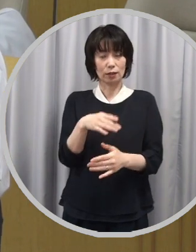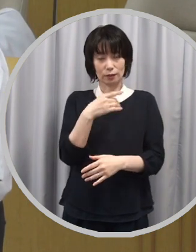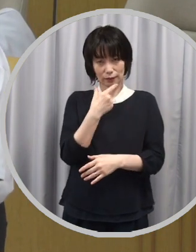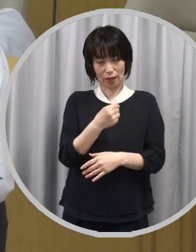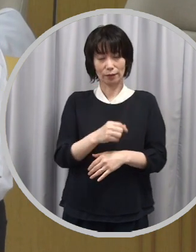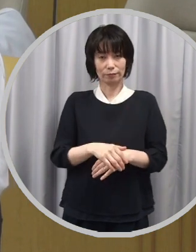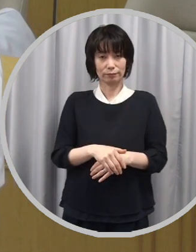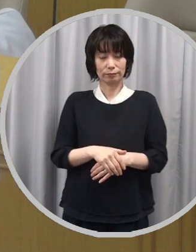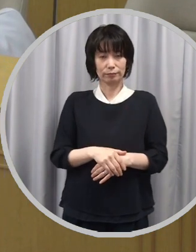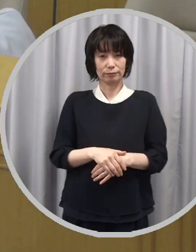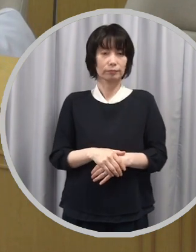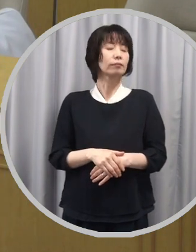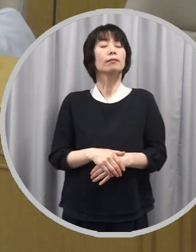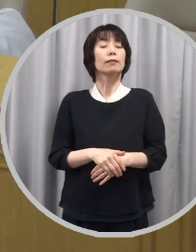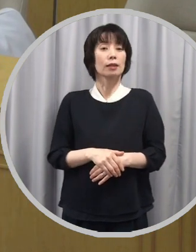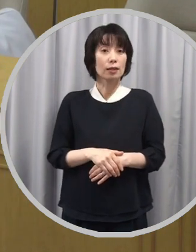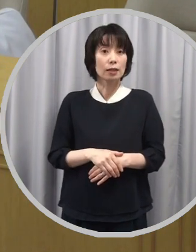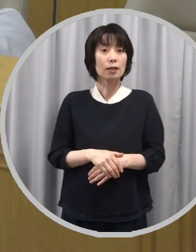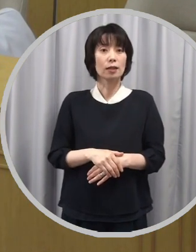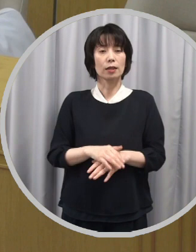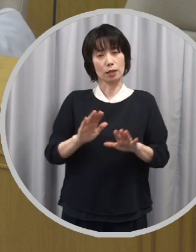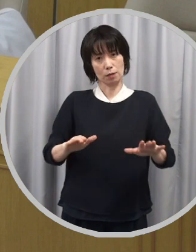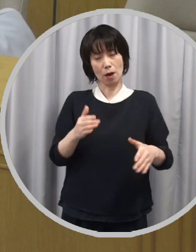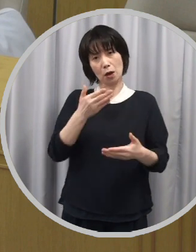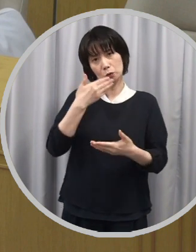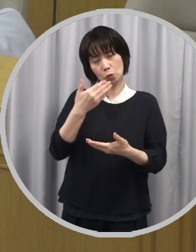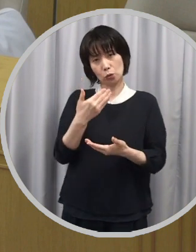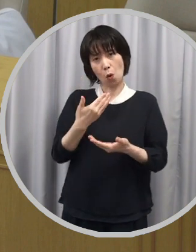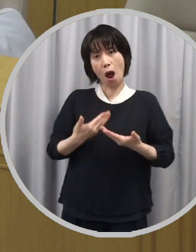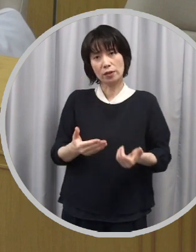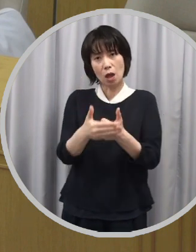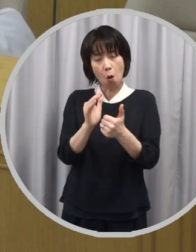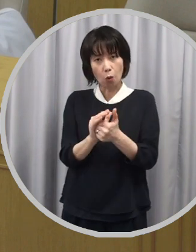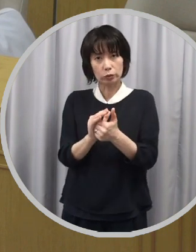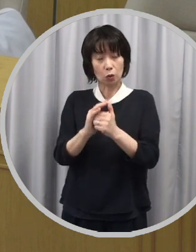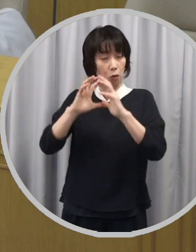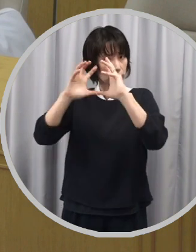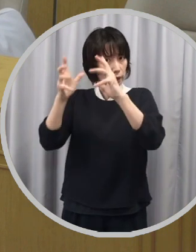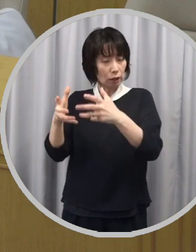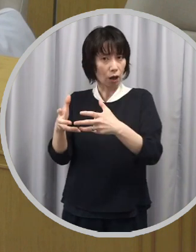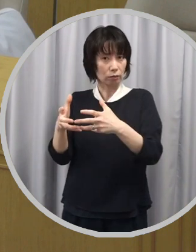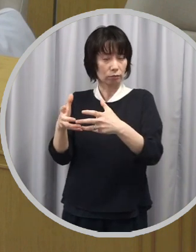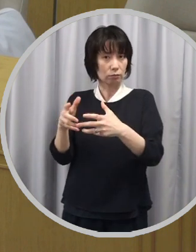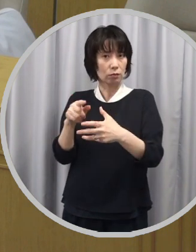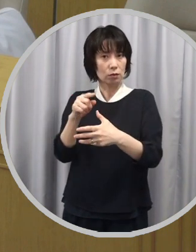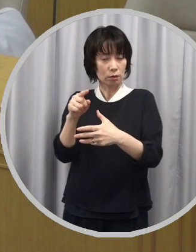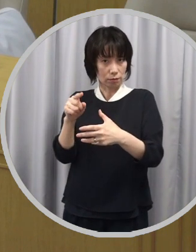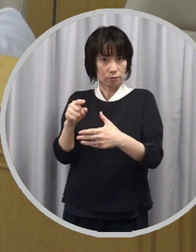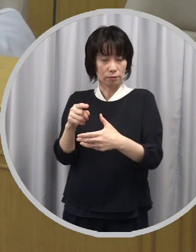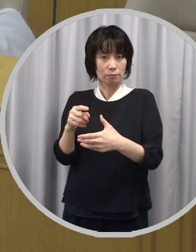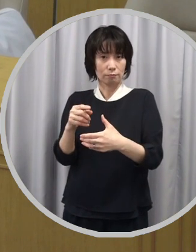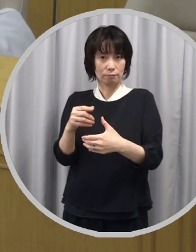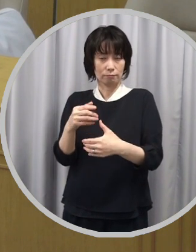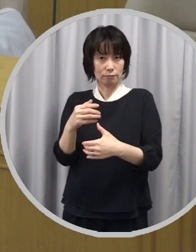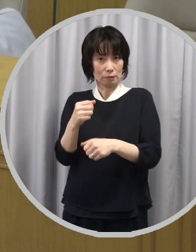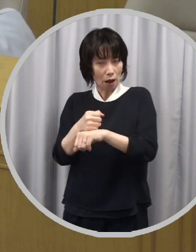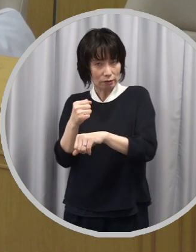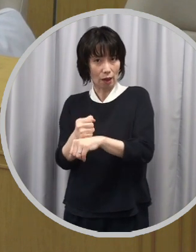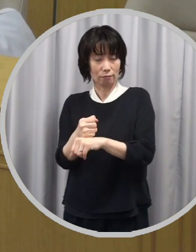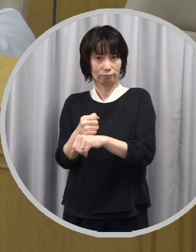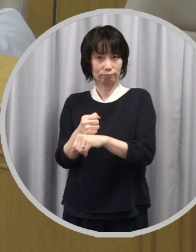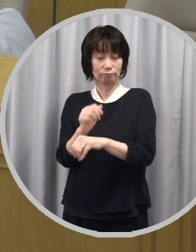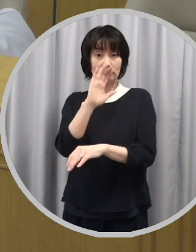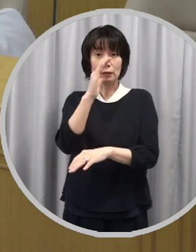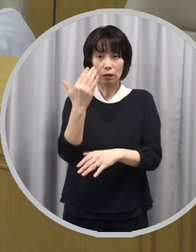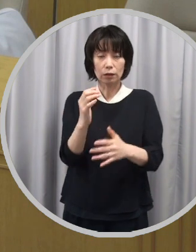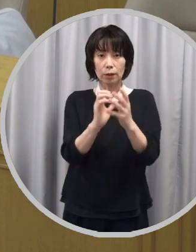ますけれども、今、食料安保が世界で、叫ばれている中、本当に石狩市は豊かな